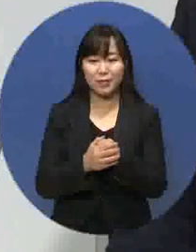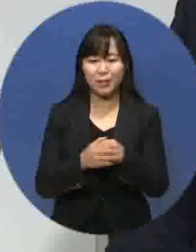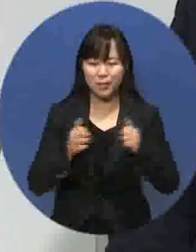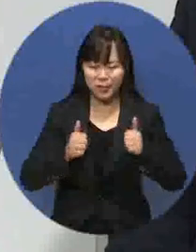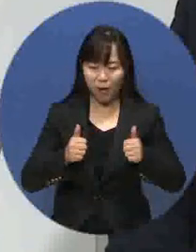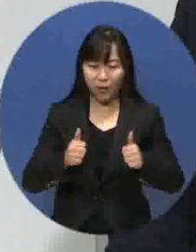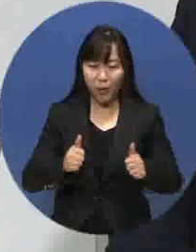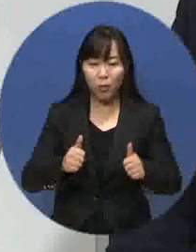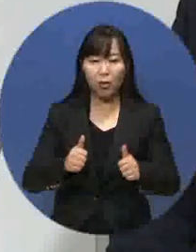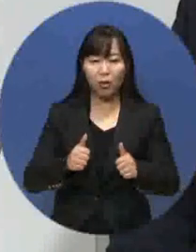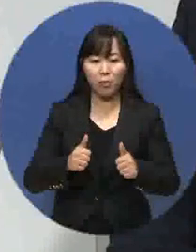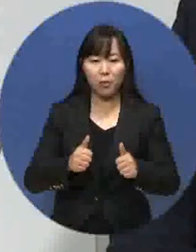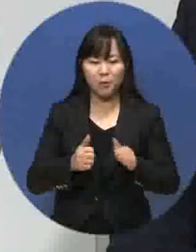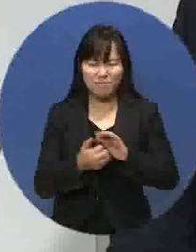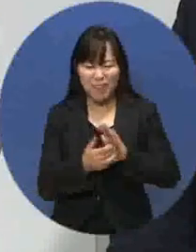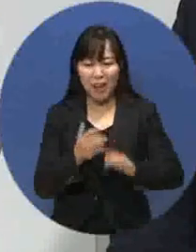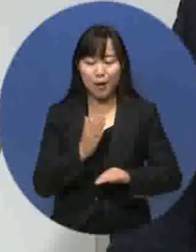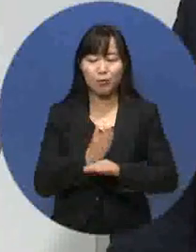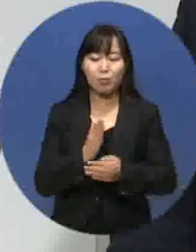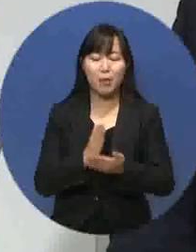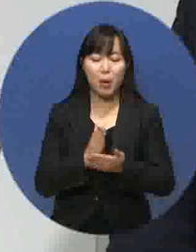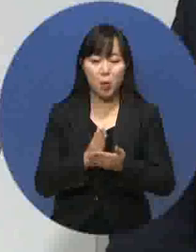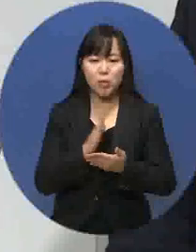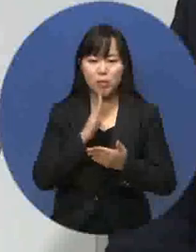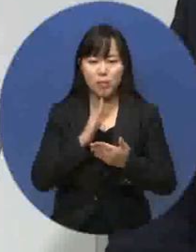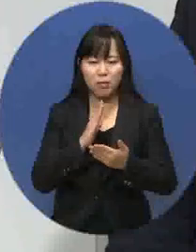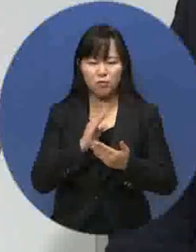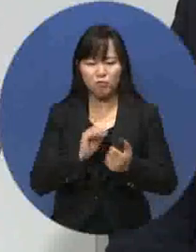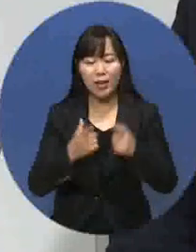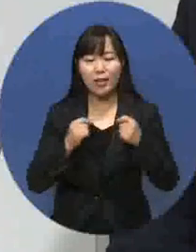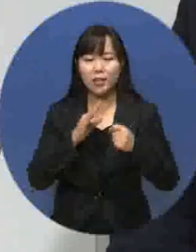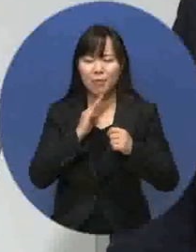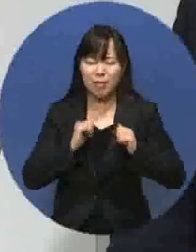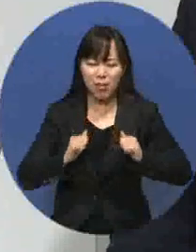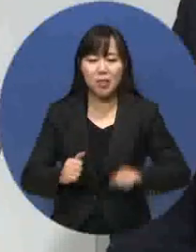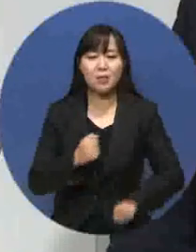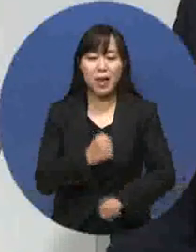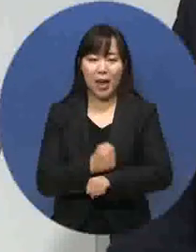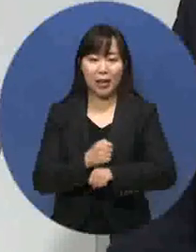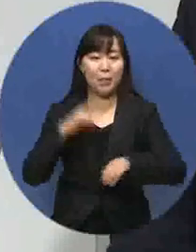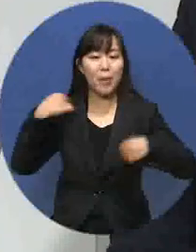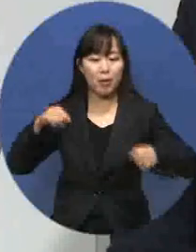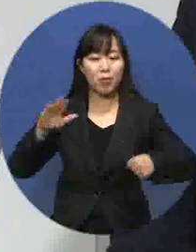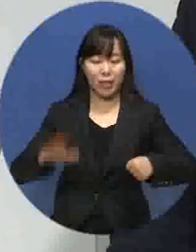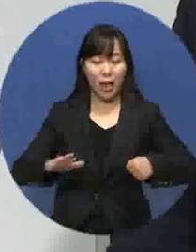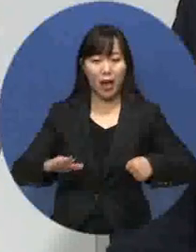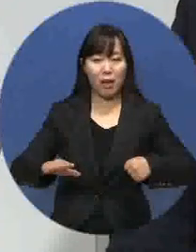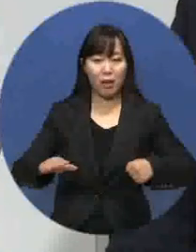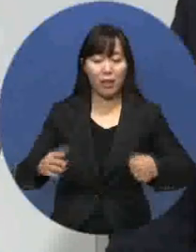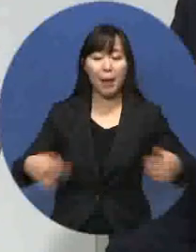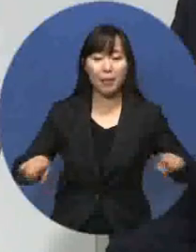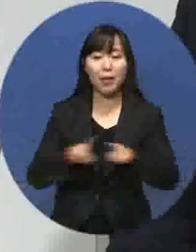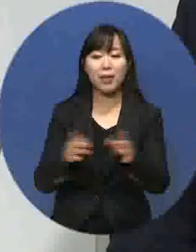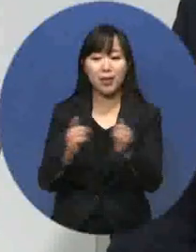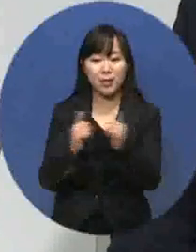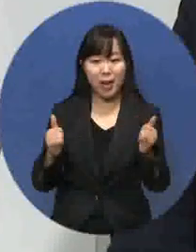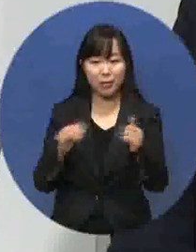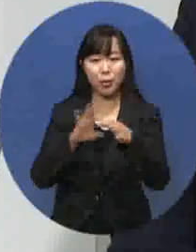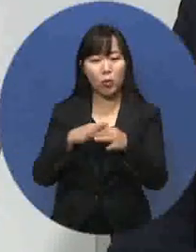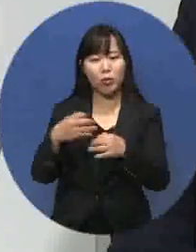다하고 깨부리지 않고 죽을 것 같이 열심히 하는 배우였다라고 이제 스태프들에게 얘기 듣고 싶고요.